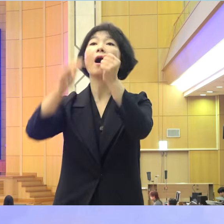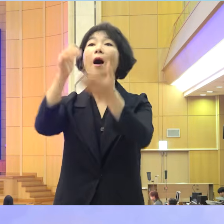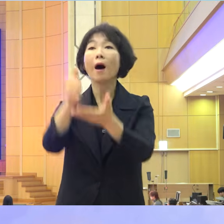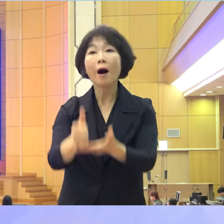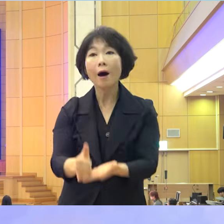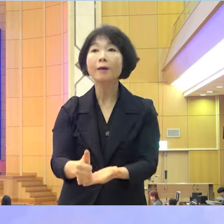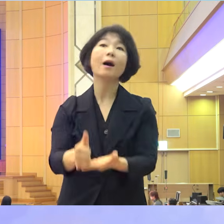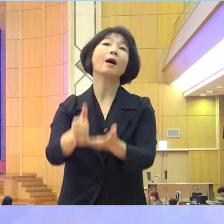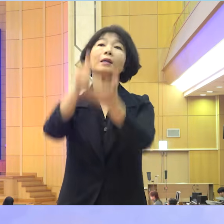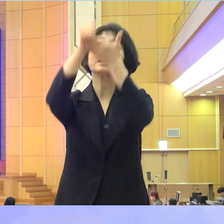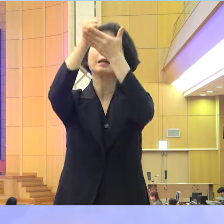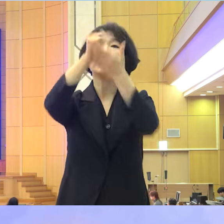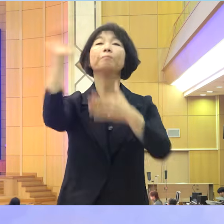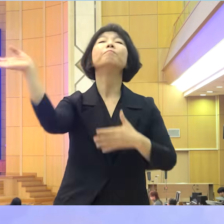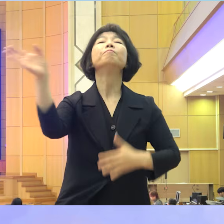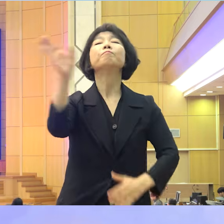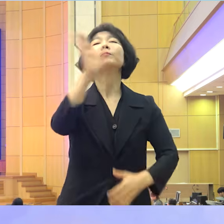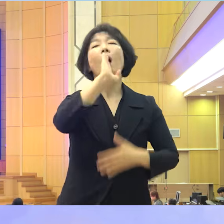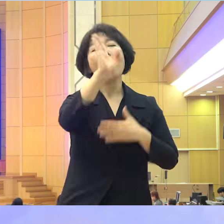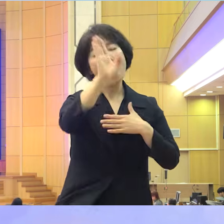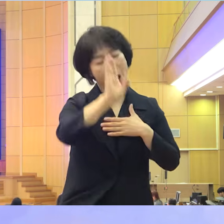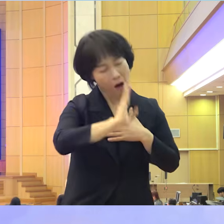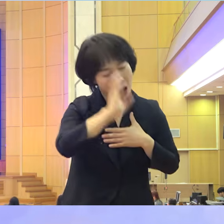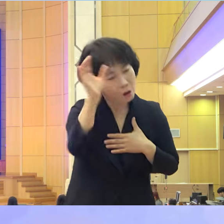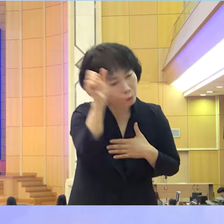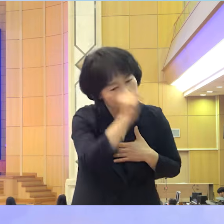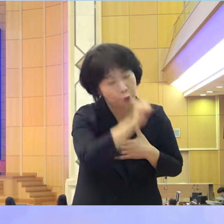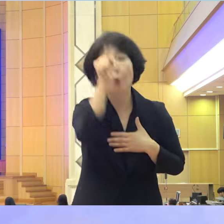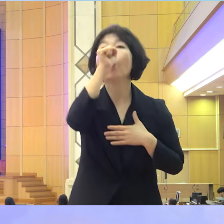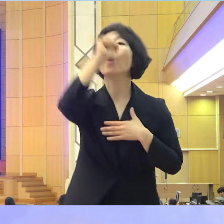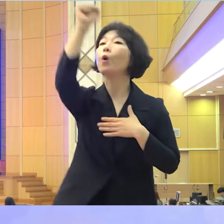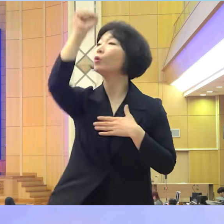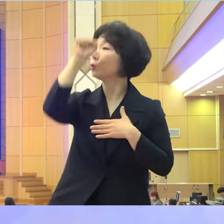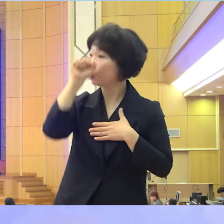좋으신 하나님, 참